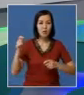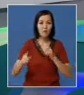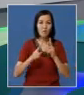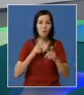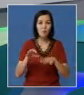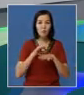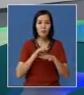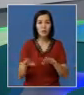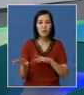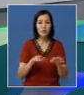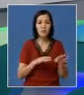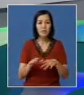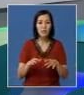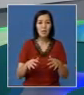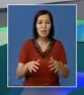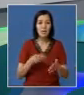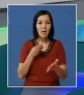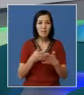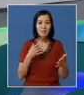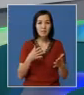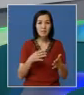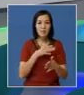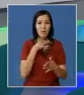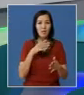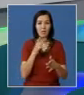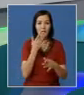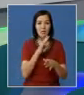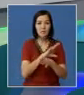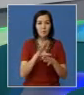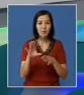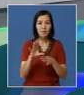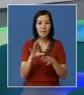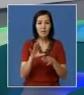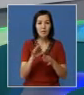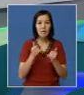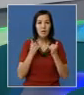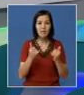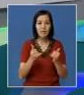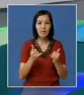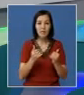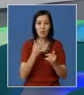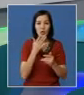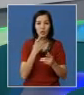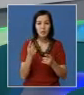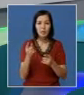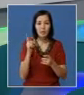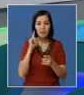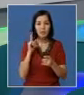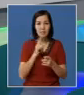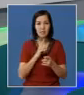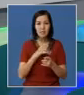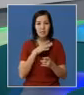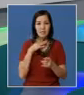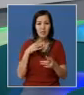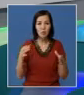өтті. Шара мал басын асылдандырып, ет экспорты потенциалын арттыруға негізделген. Оған шетелдік мамандармен Қазақстанның ет